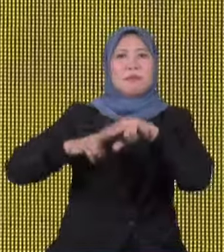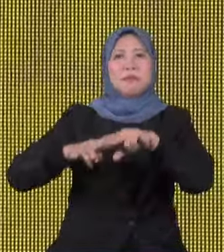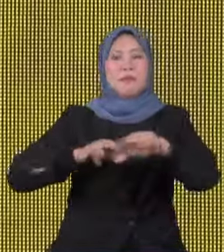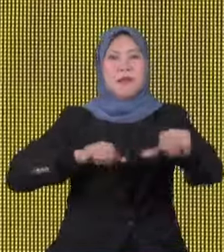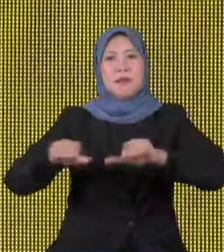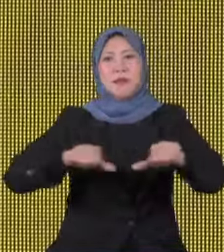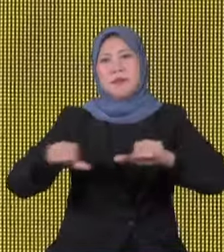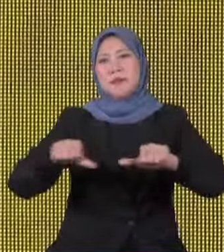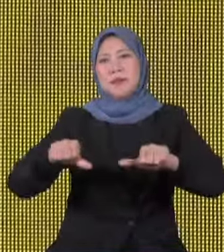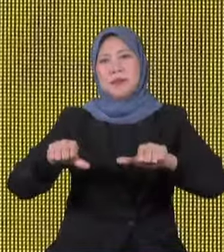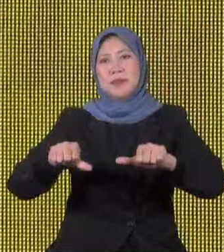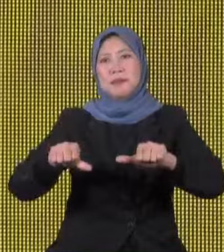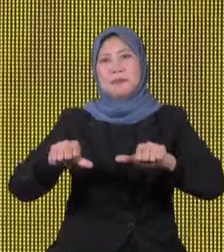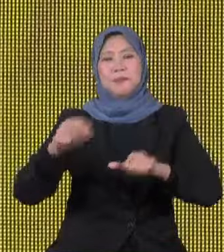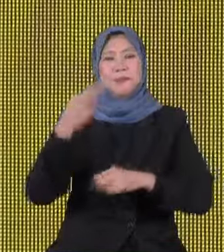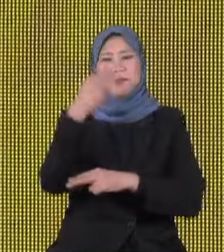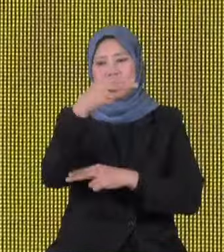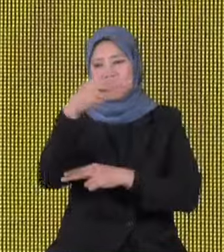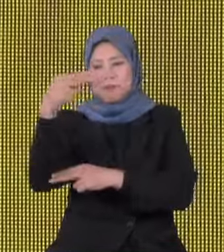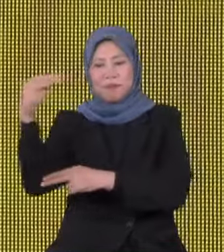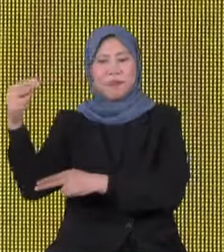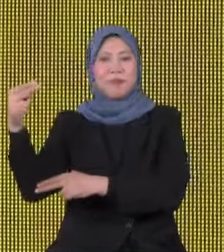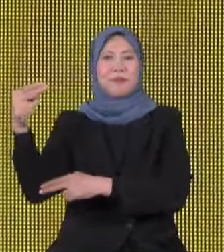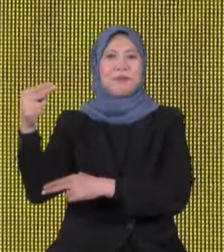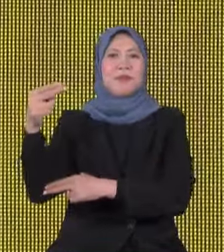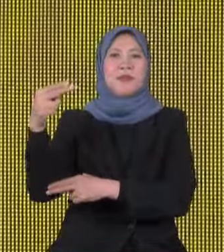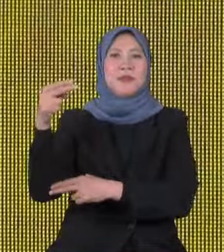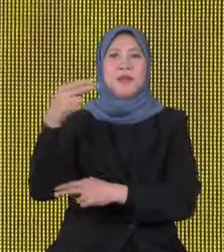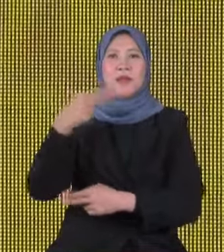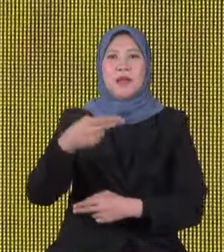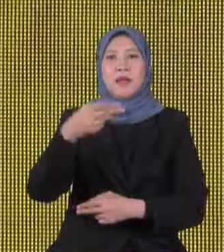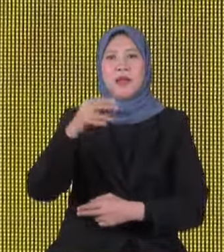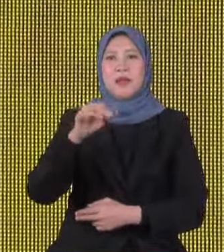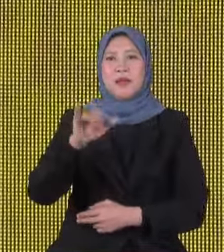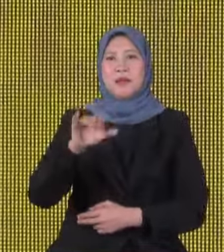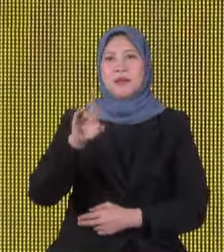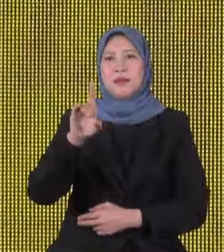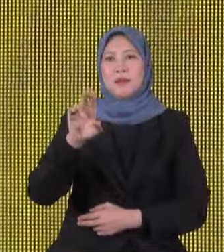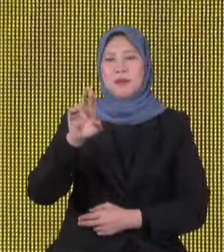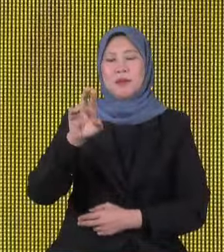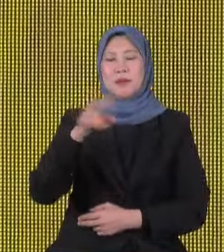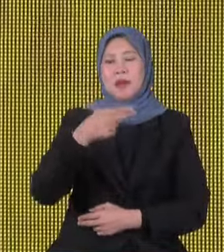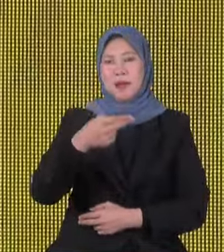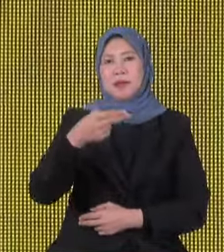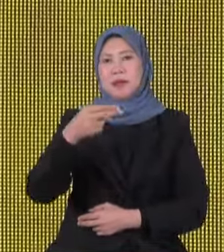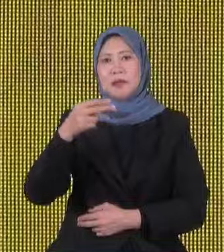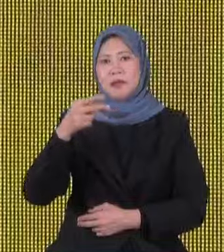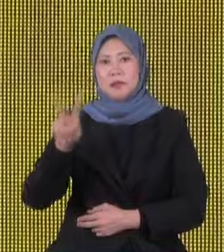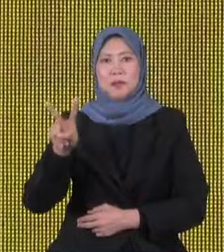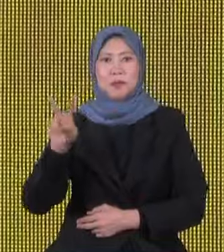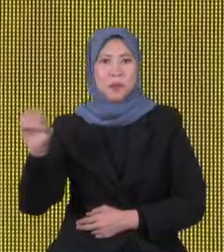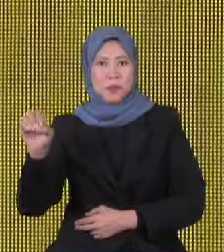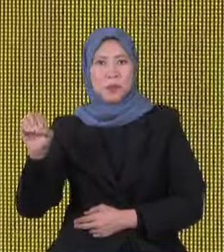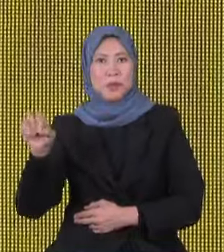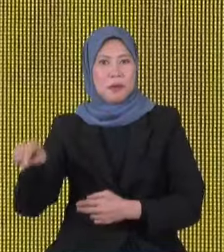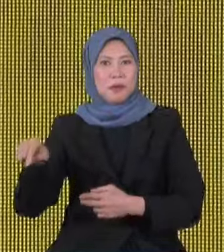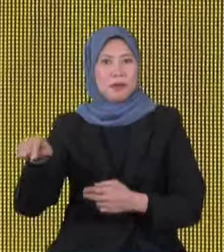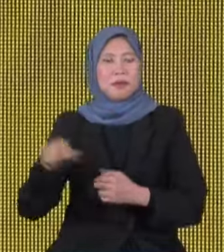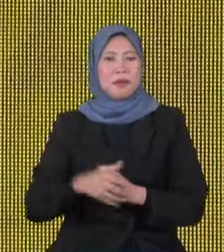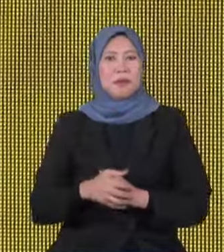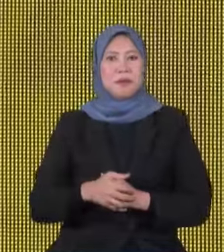di dalam bidang green hydrogen, ammonia dan apa yang disebut sebagai